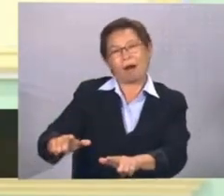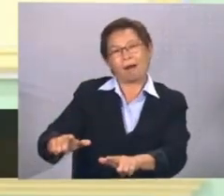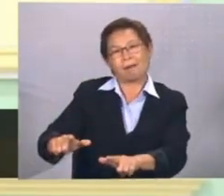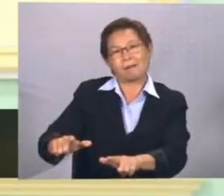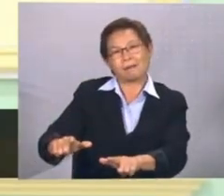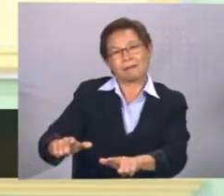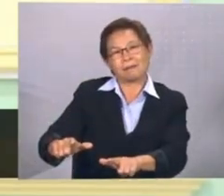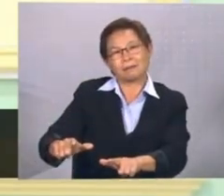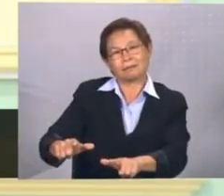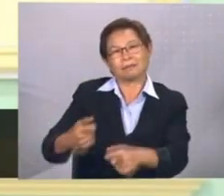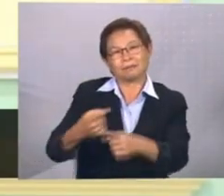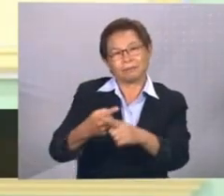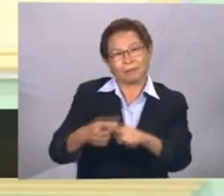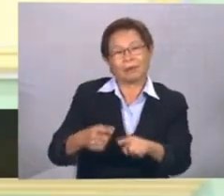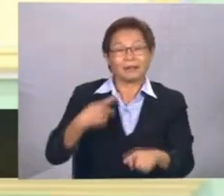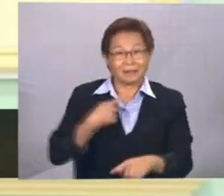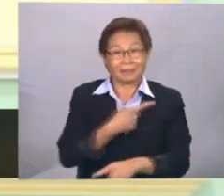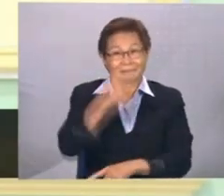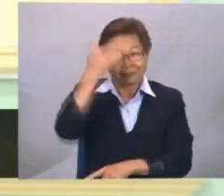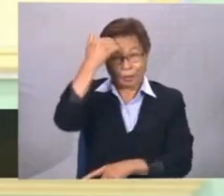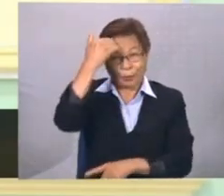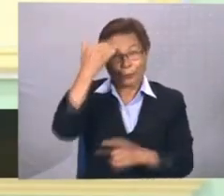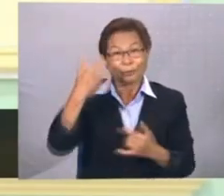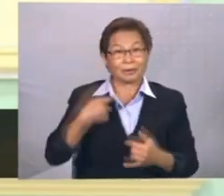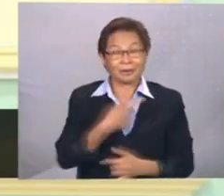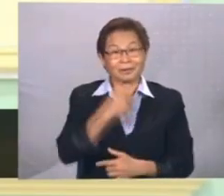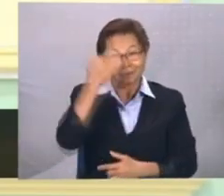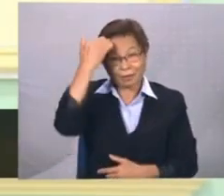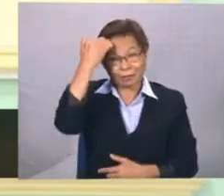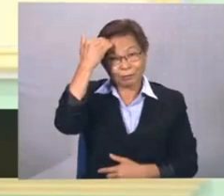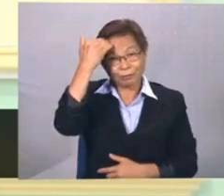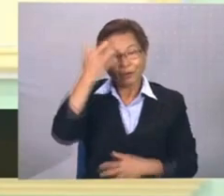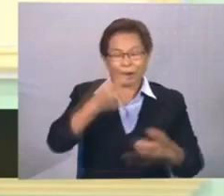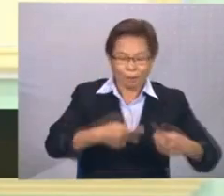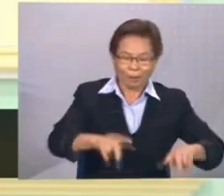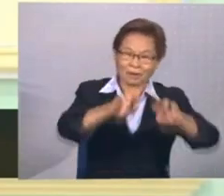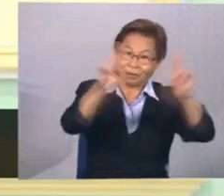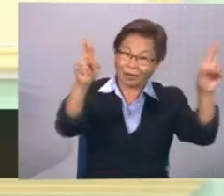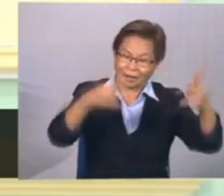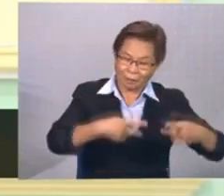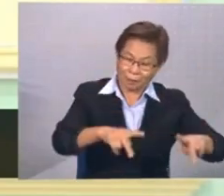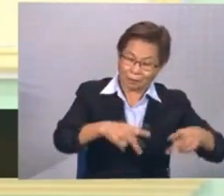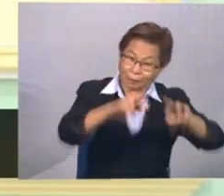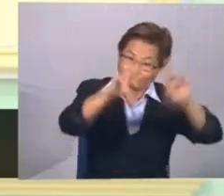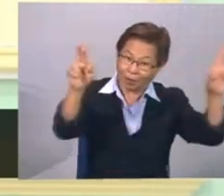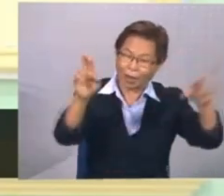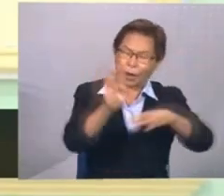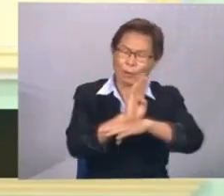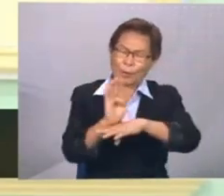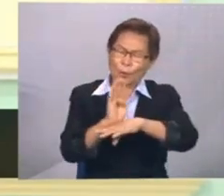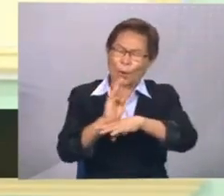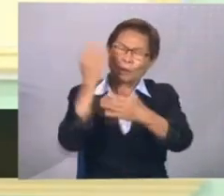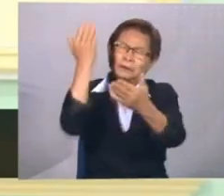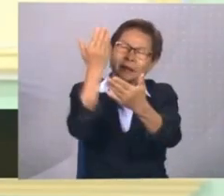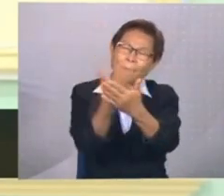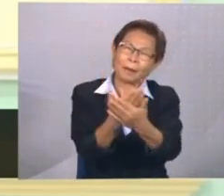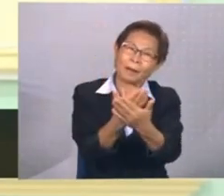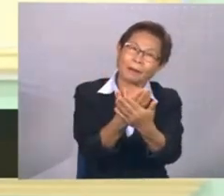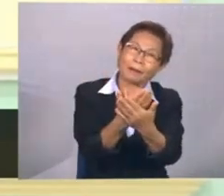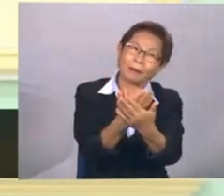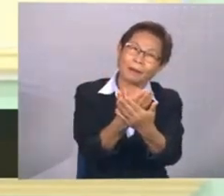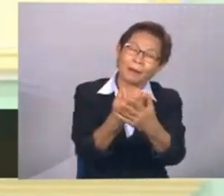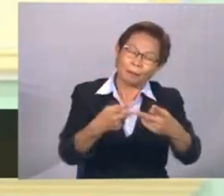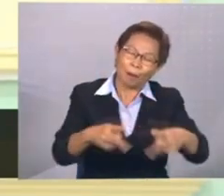oleh monopod seperti kita tahu hal ini supermarket Pasar Raya dan sebagainya Berniaga segel bumbu ke